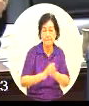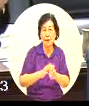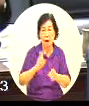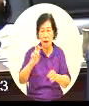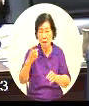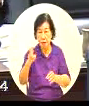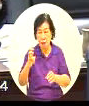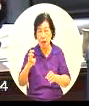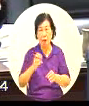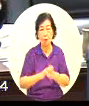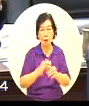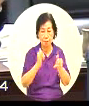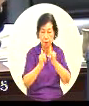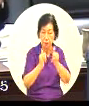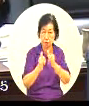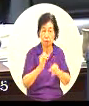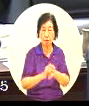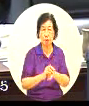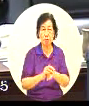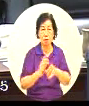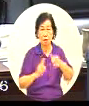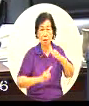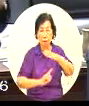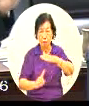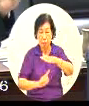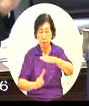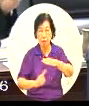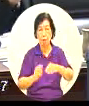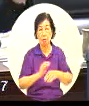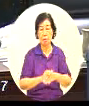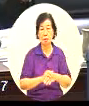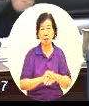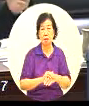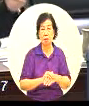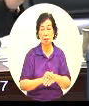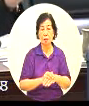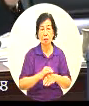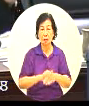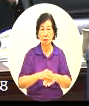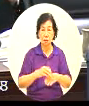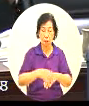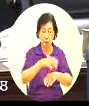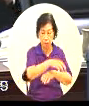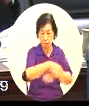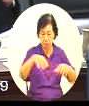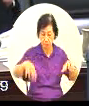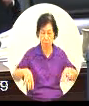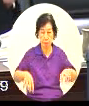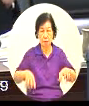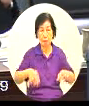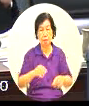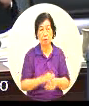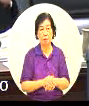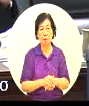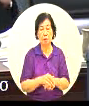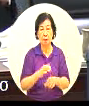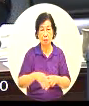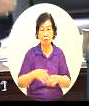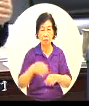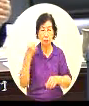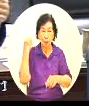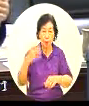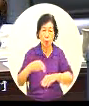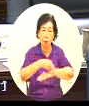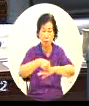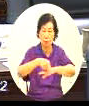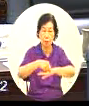市场伫国道1号哦，后港巷的边啊，两边啊，拢有在做一个定位。啊，确